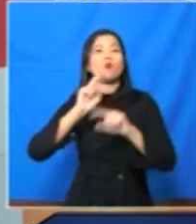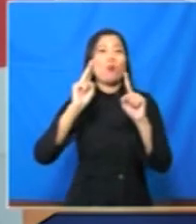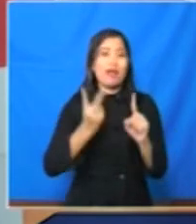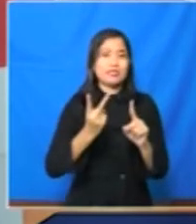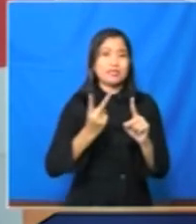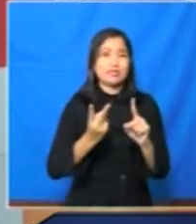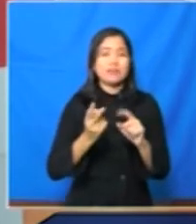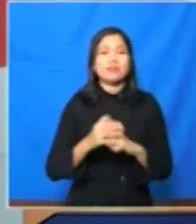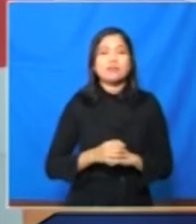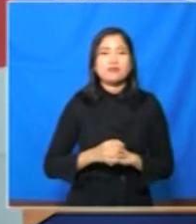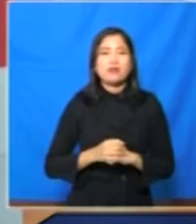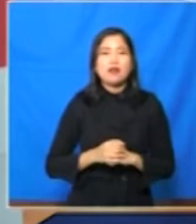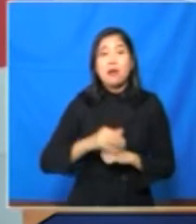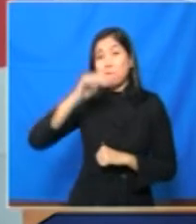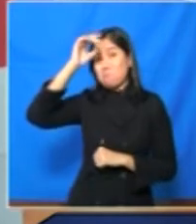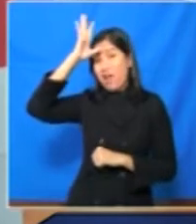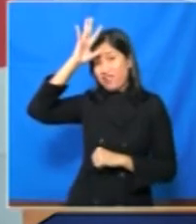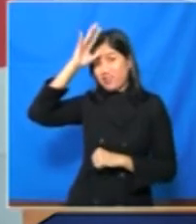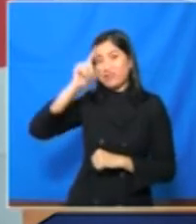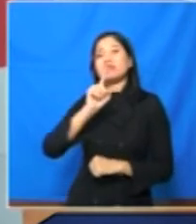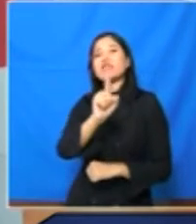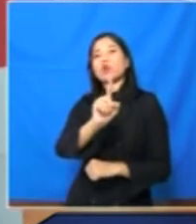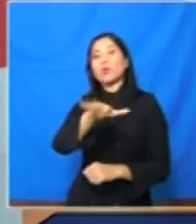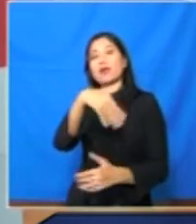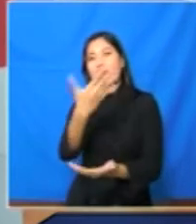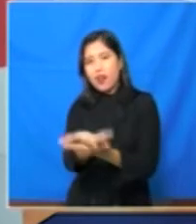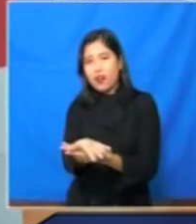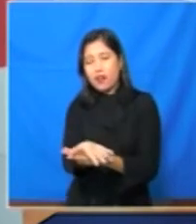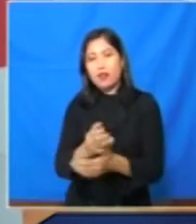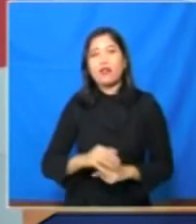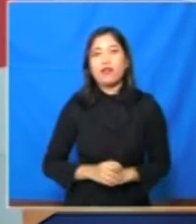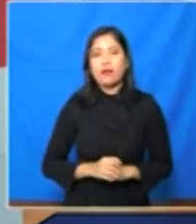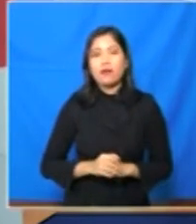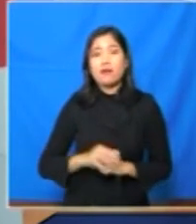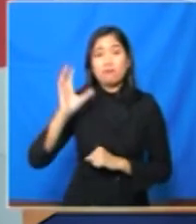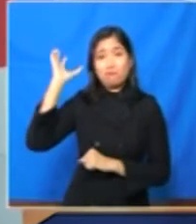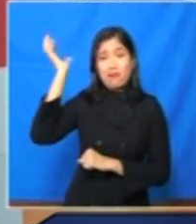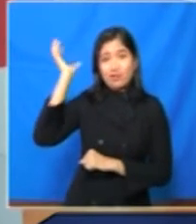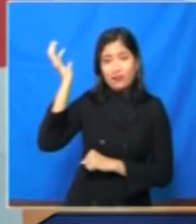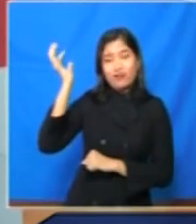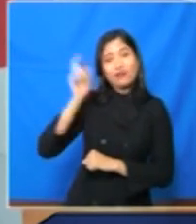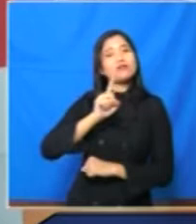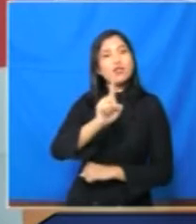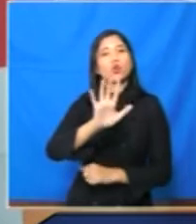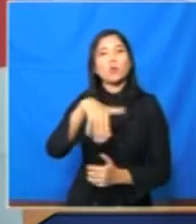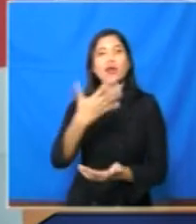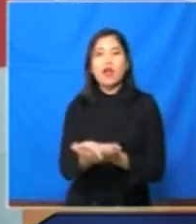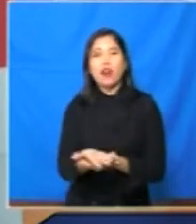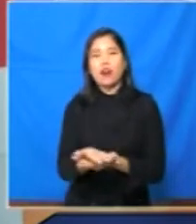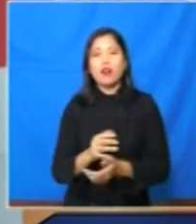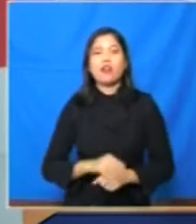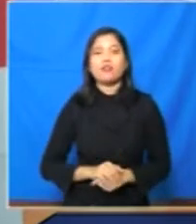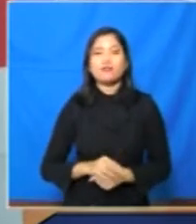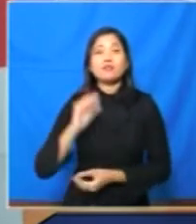untuk provinsi Bali ada satu yang meninggal Provinsi Banten ada satu yang meninggal